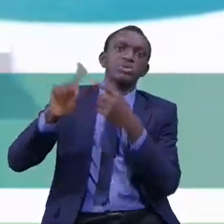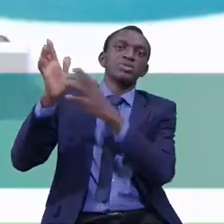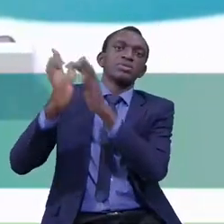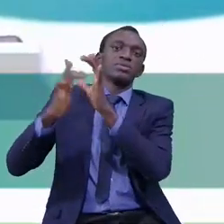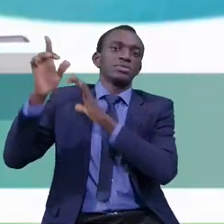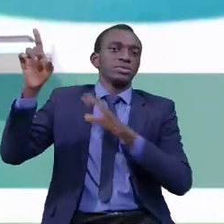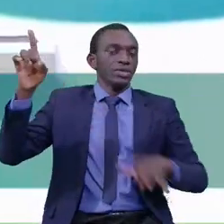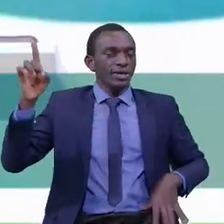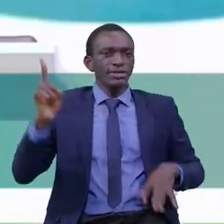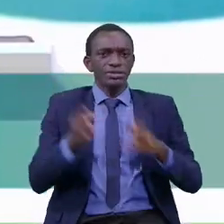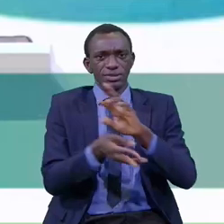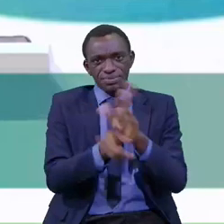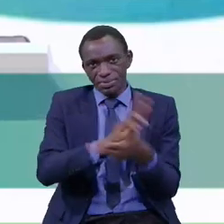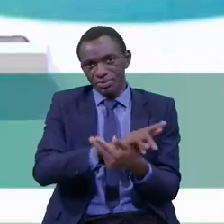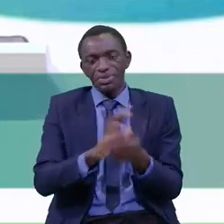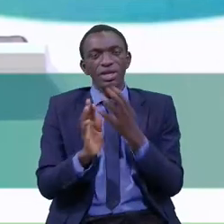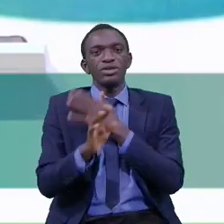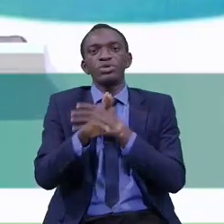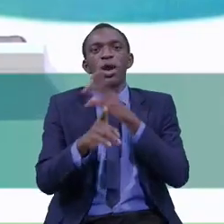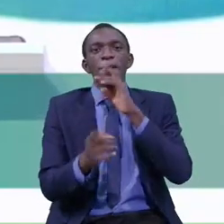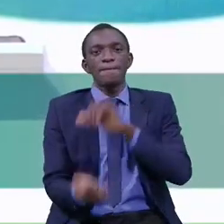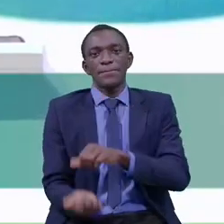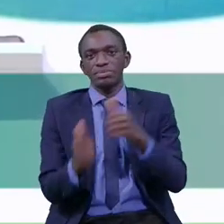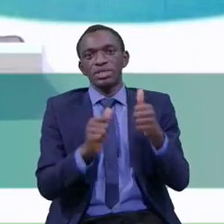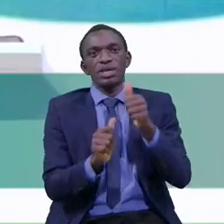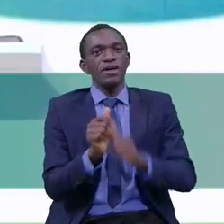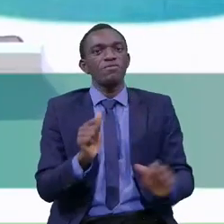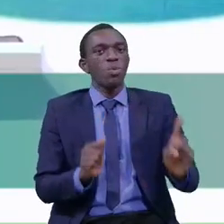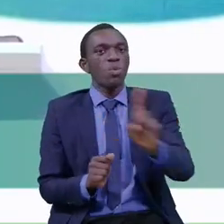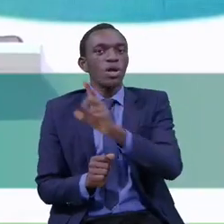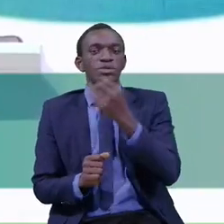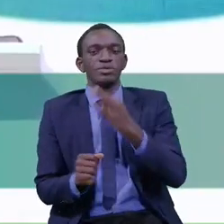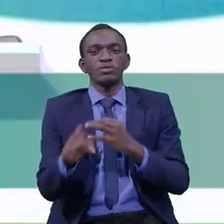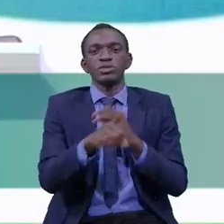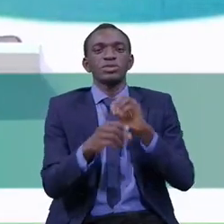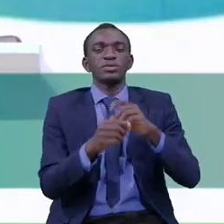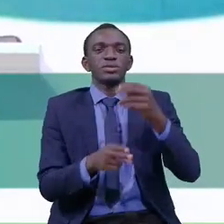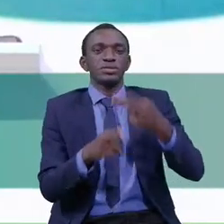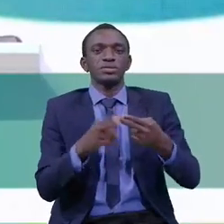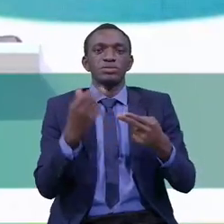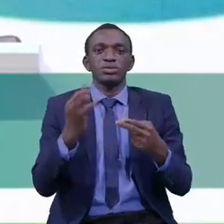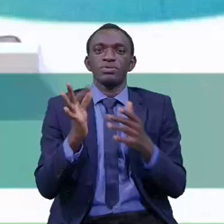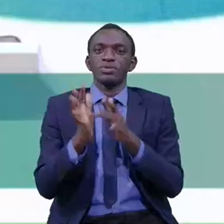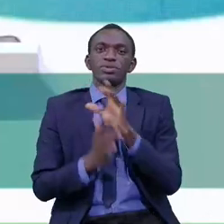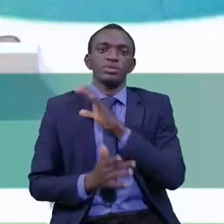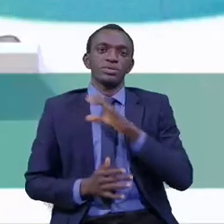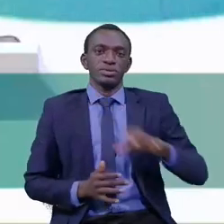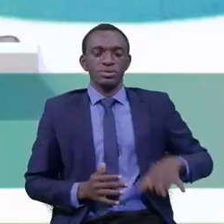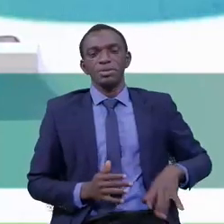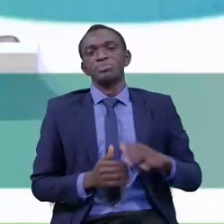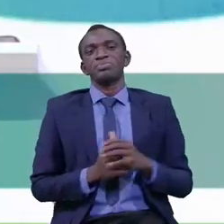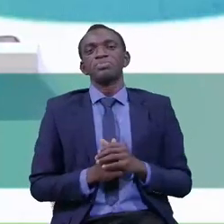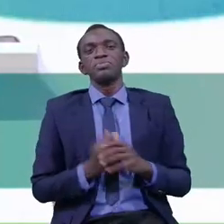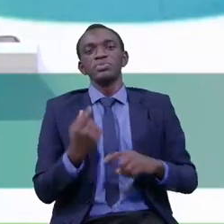Et dis, sois baptisé, que chacun de vous, au nom de Jésus-Christ, quand vous